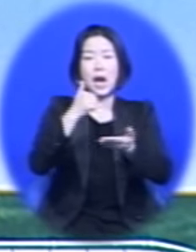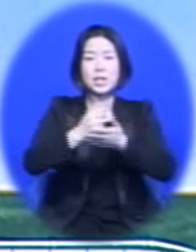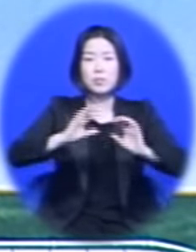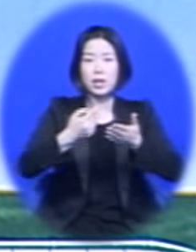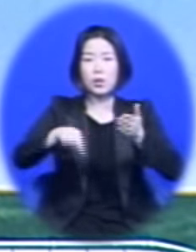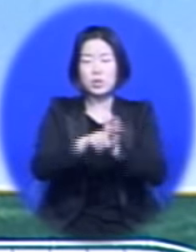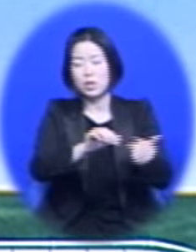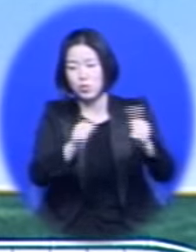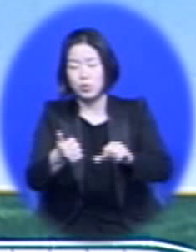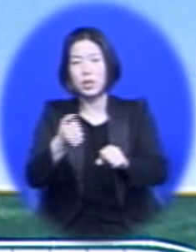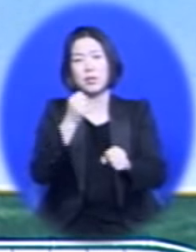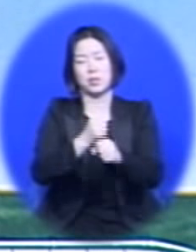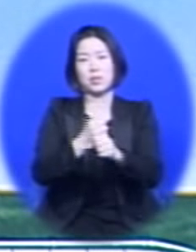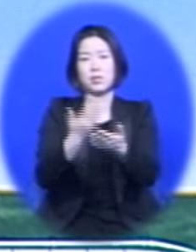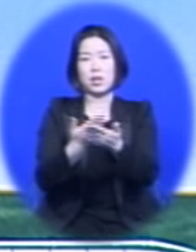해달라고 기도하십시오.